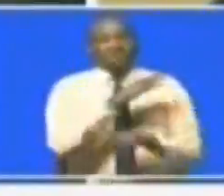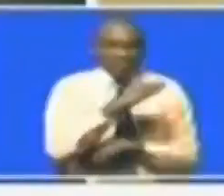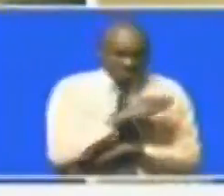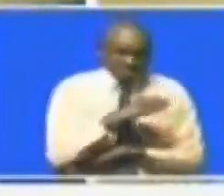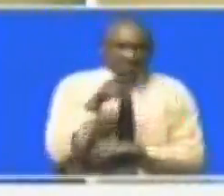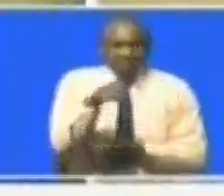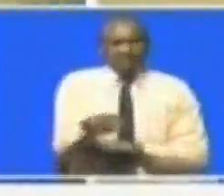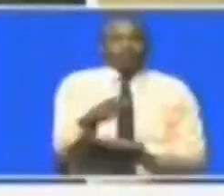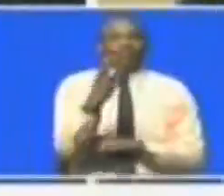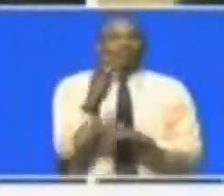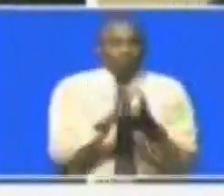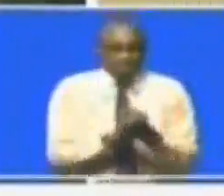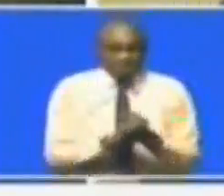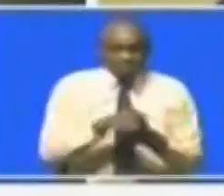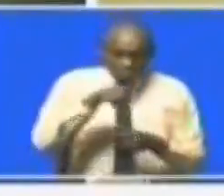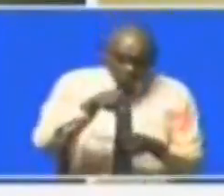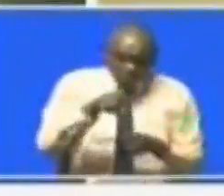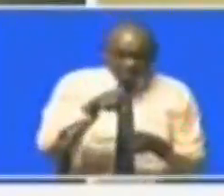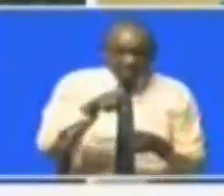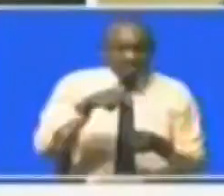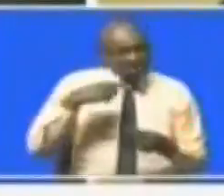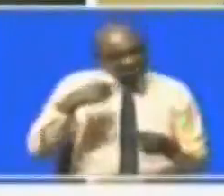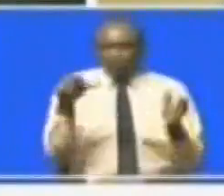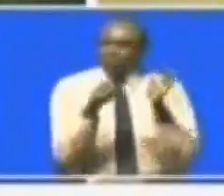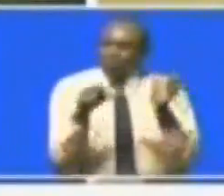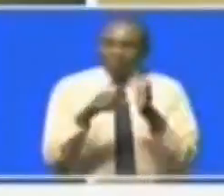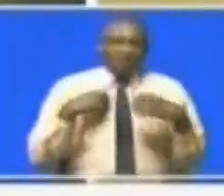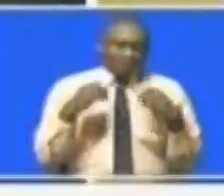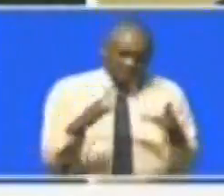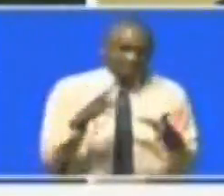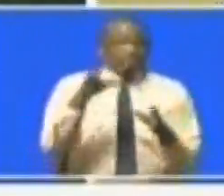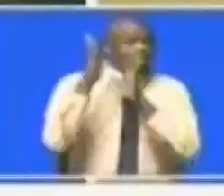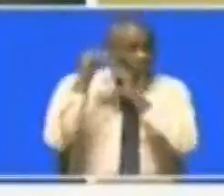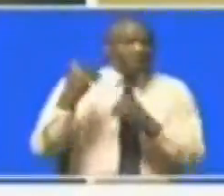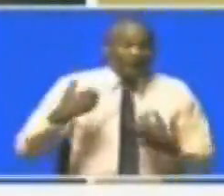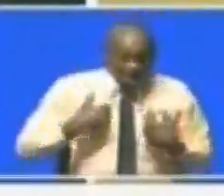12, wachezaji wako hali nzuri, naona shida yao ya kwamba tutafanya bora.